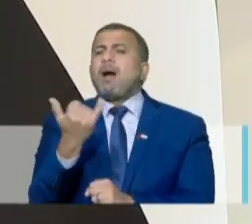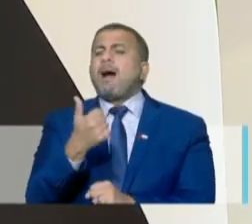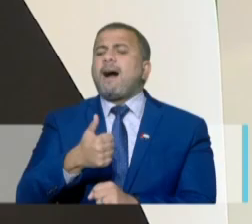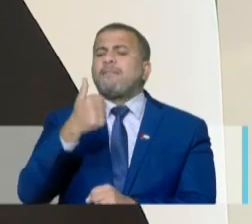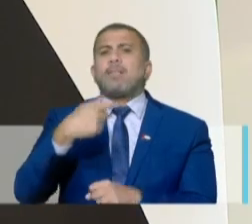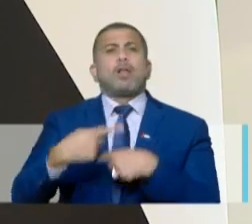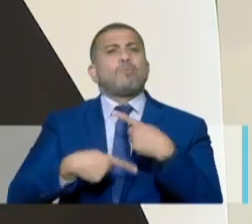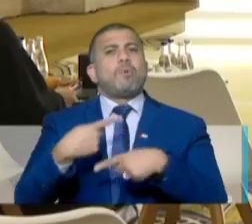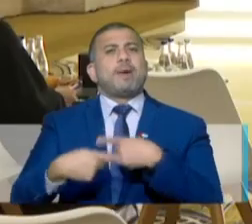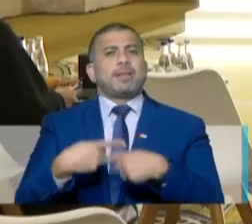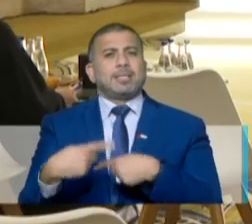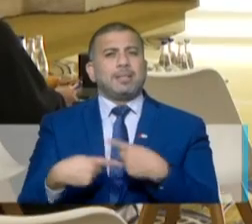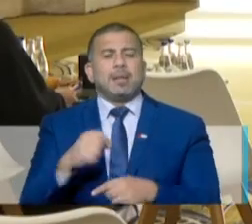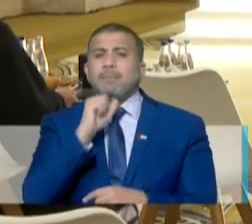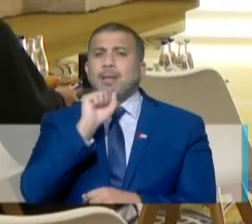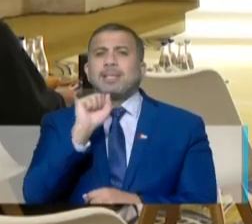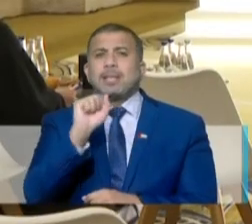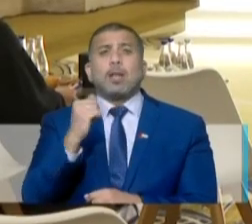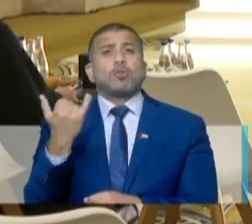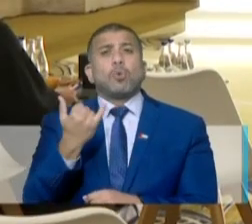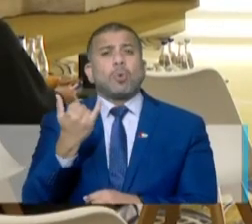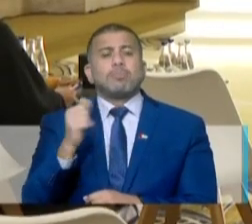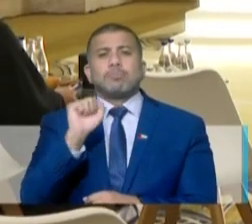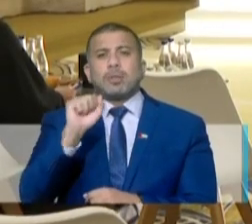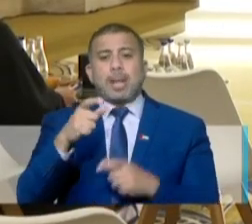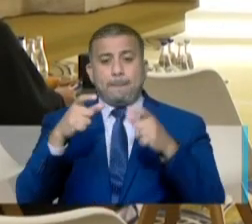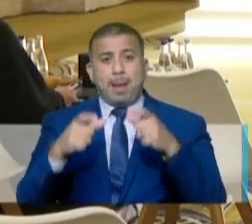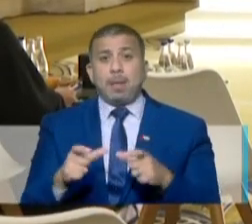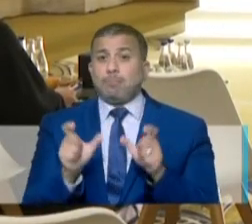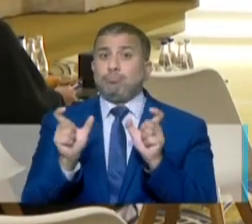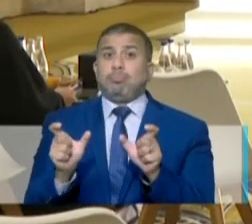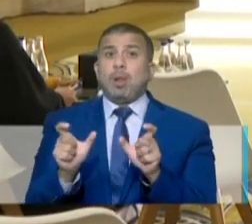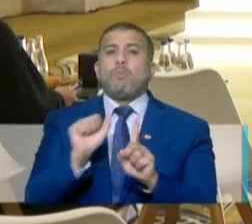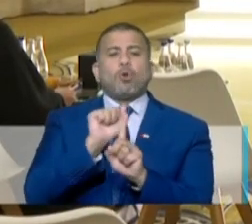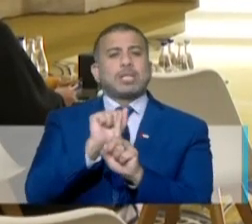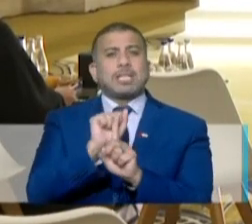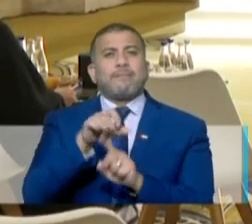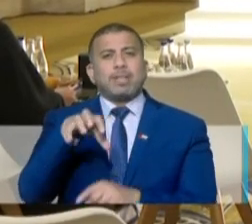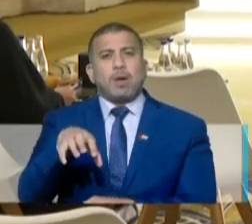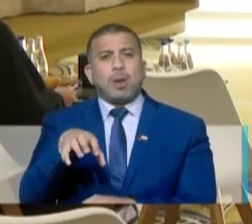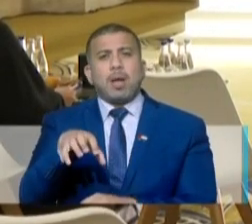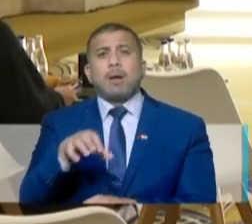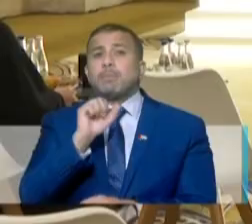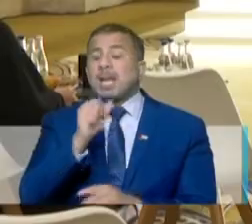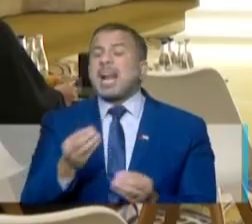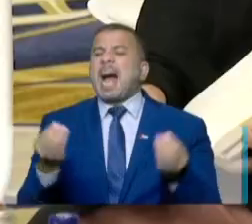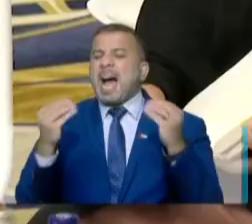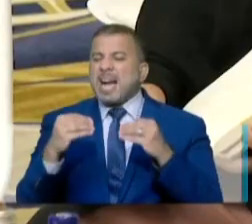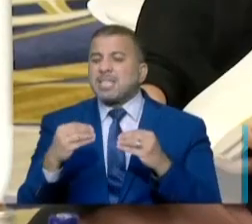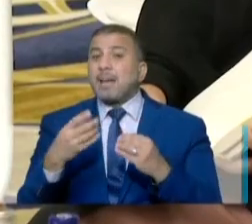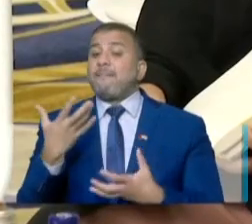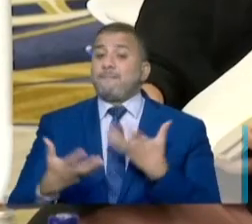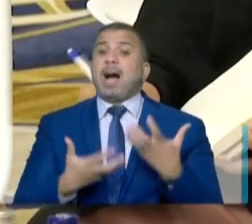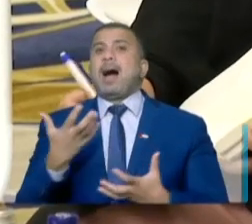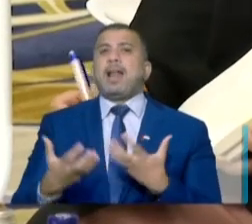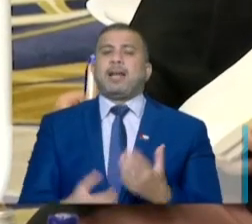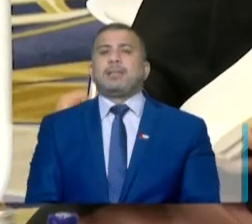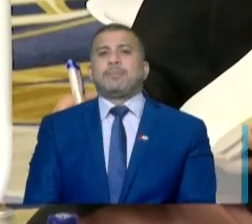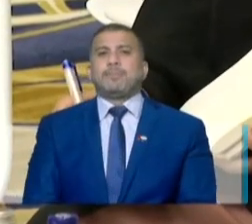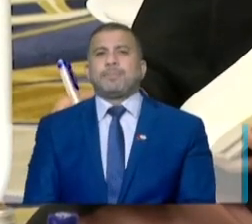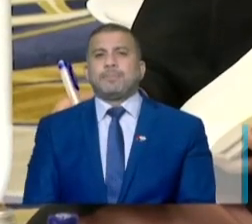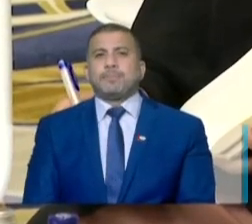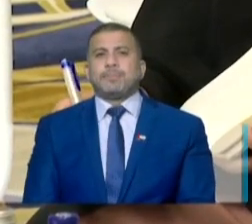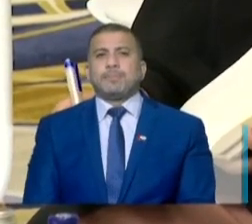الممارسات وذلك من خلال تعزيز دور السلطات المحليه المختصه في الدوله بطريقه اكثر